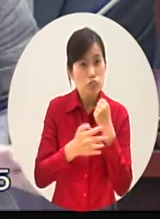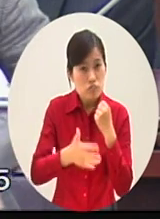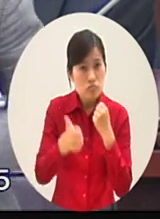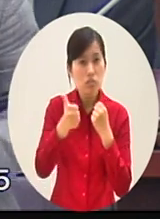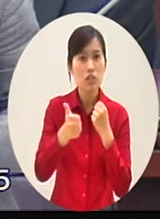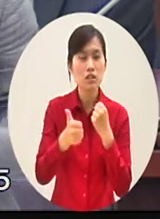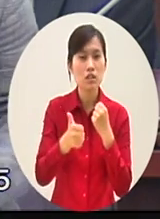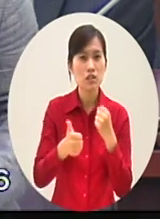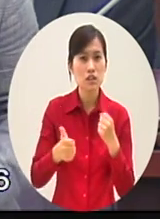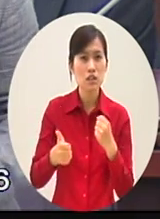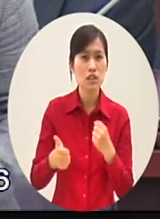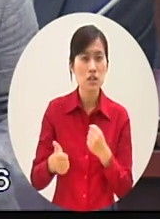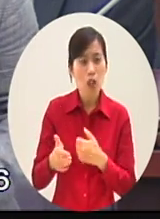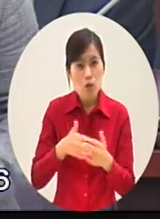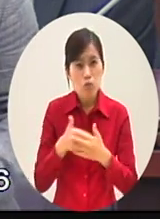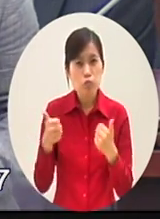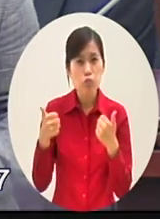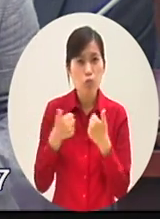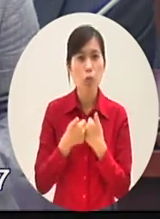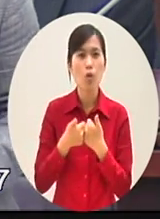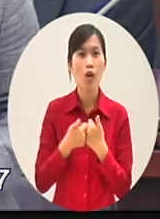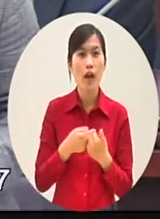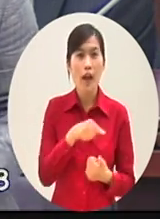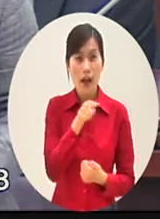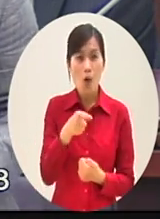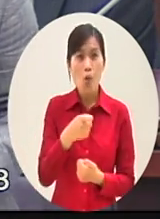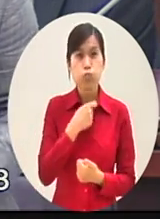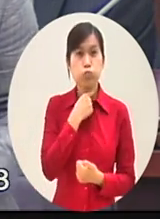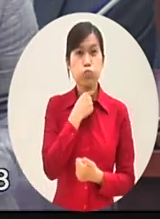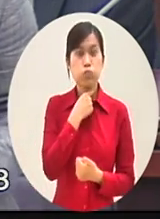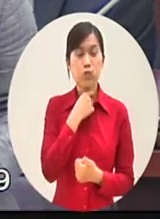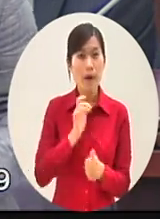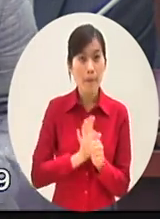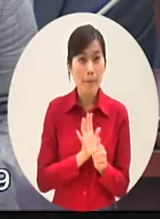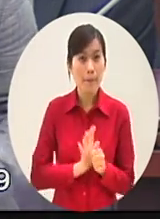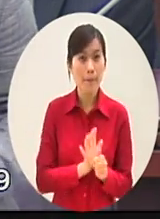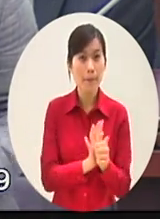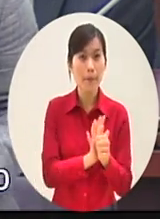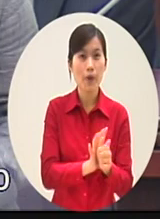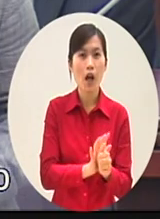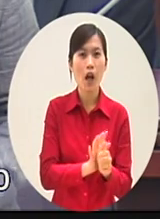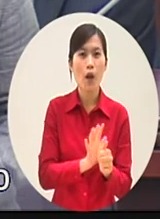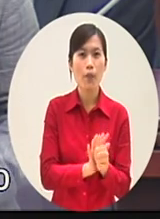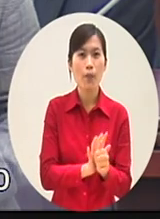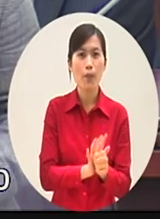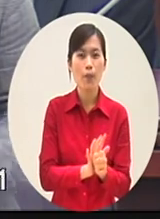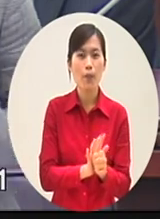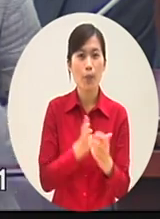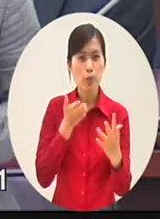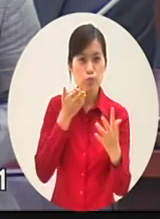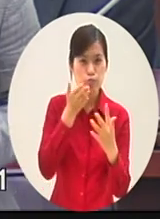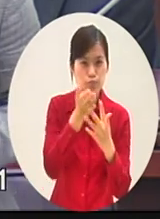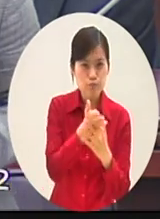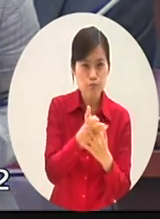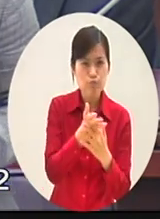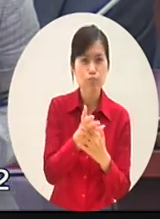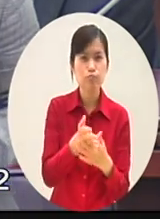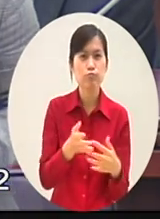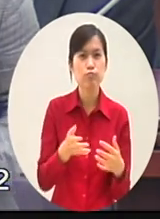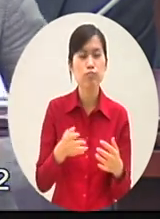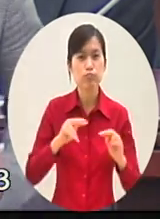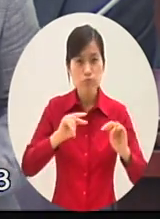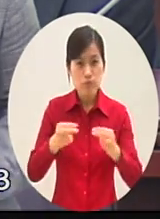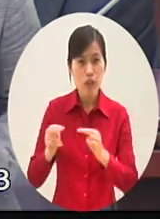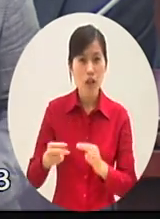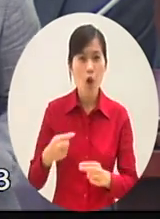人他有意愿要做改造的时候，那我们未来用公权力进去帮忙做改造才有用，如果只有一方面我们自己市